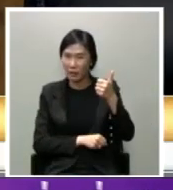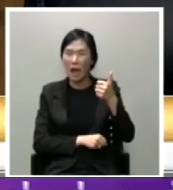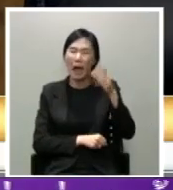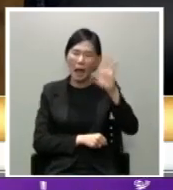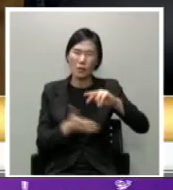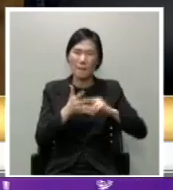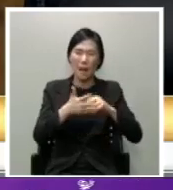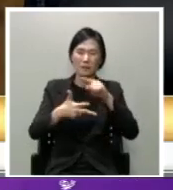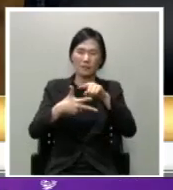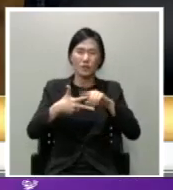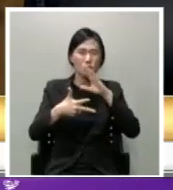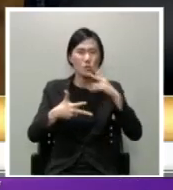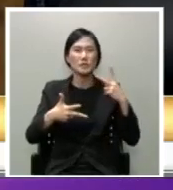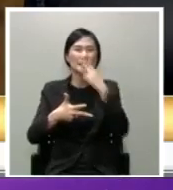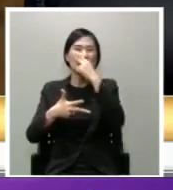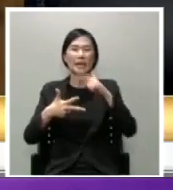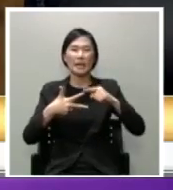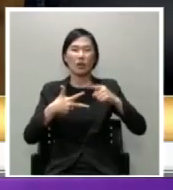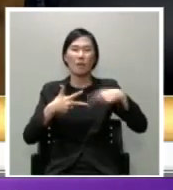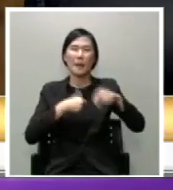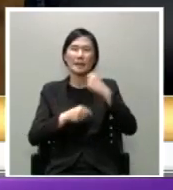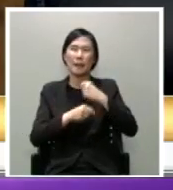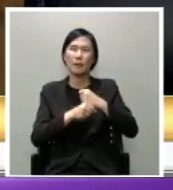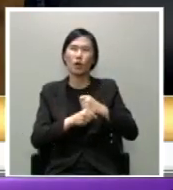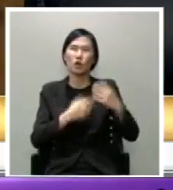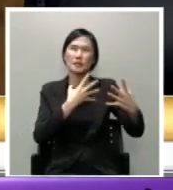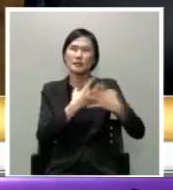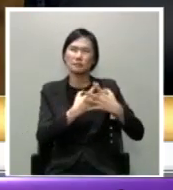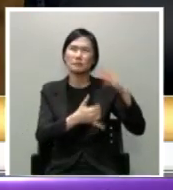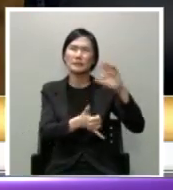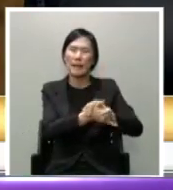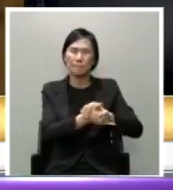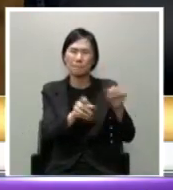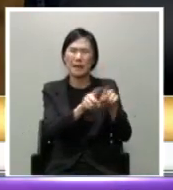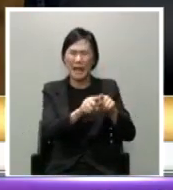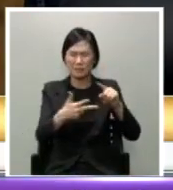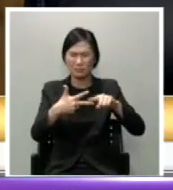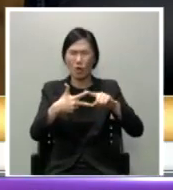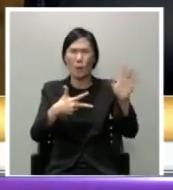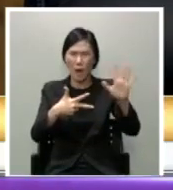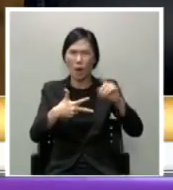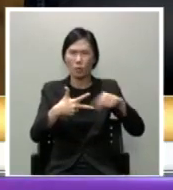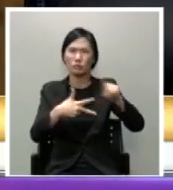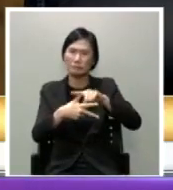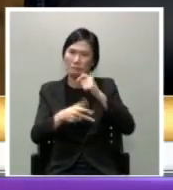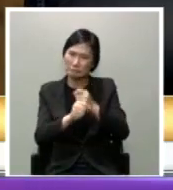ถ้าเสี่ยงแล้วก็ไปไม่รอดก็โดนปรับเท่ากับไปสำแดงราค